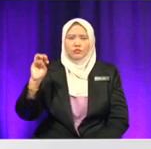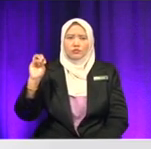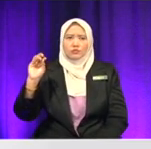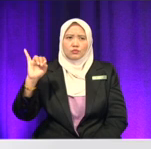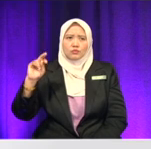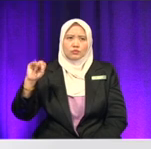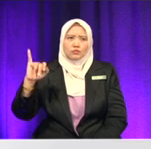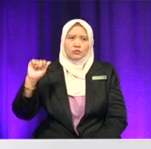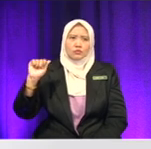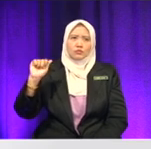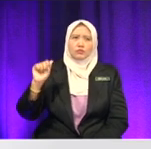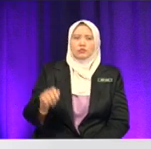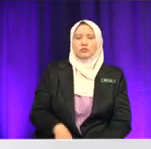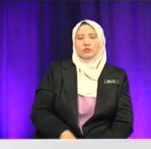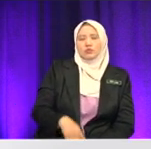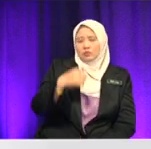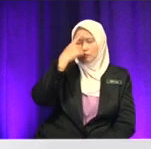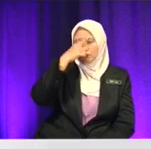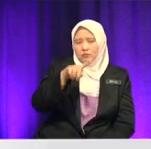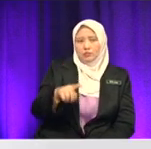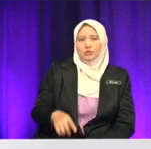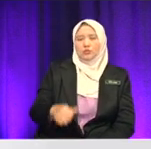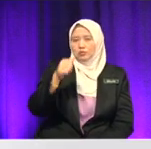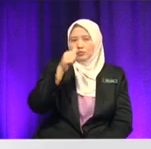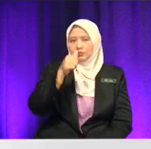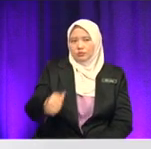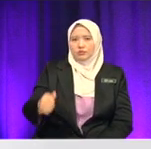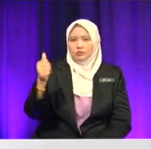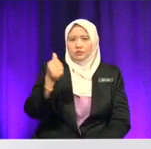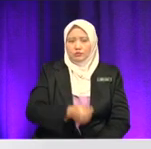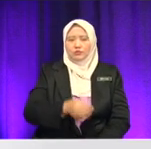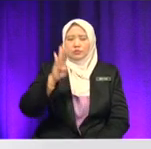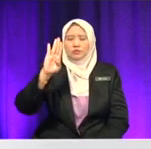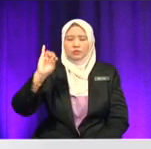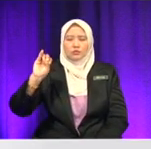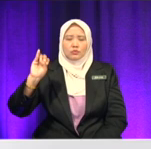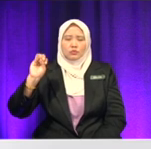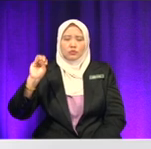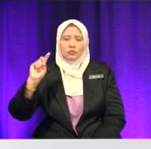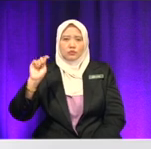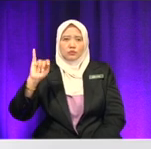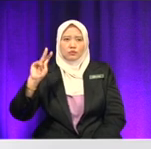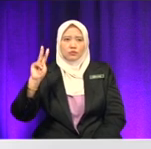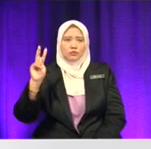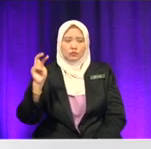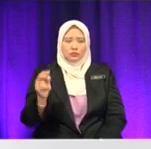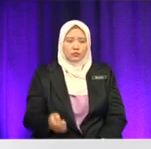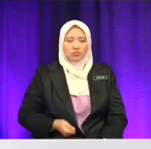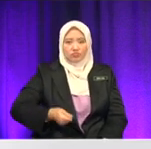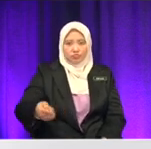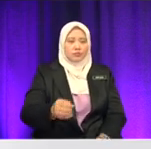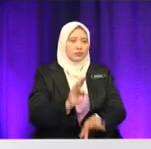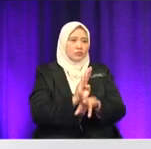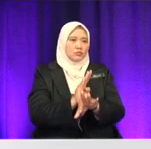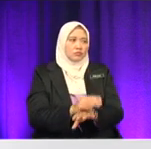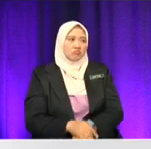Sebab antibiotik dia membunuh bakteria. Betul. Yang menyebabkan pneumonia. Bagus. Okey. Kemudian athlete foot. Kenapa pakai antifungal? Kenapa